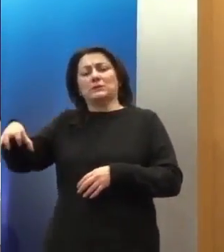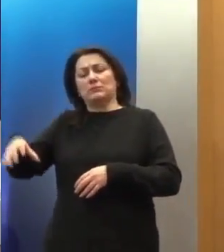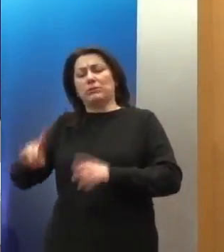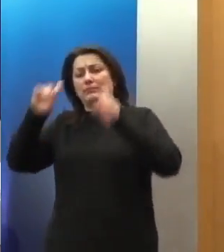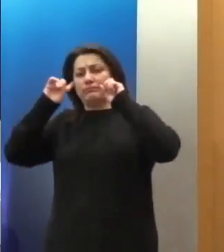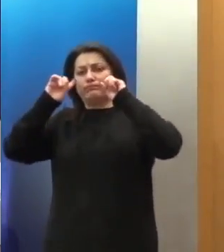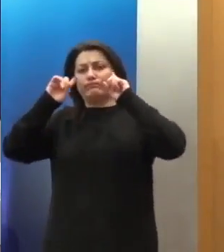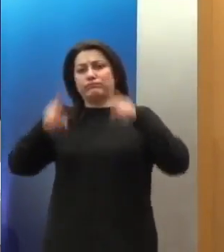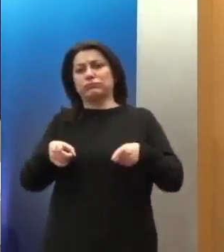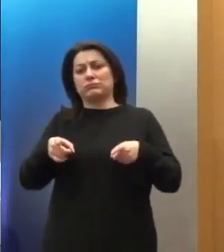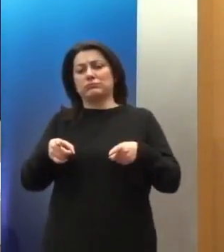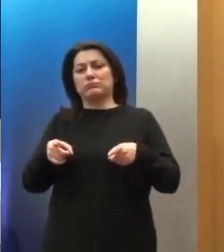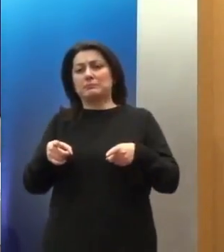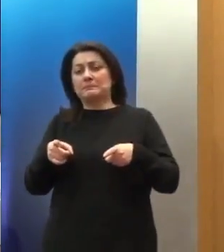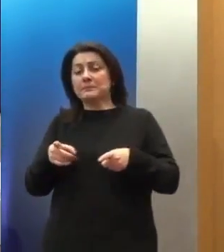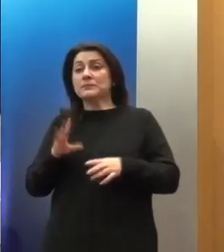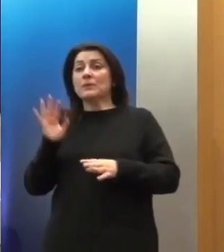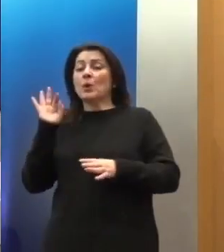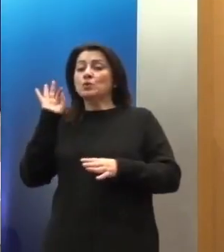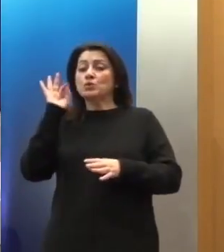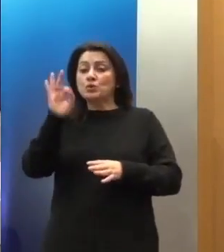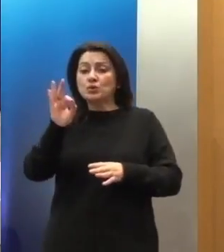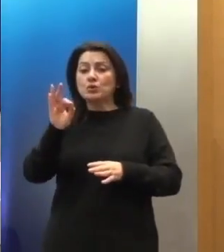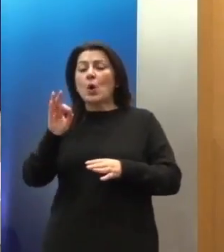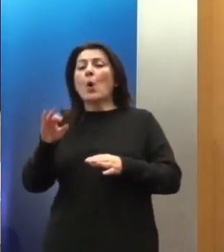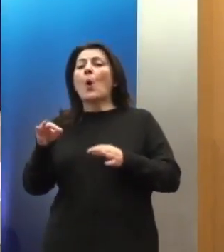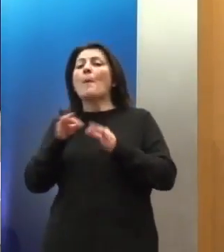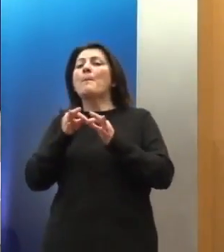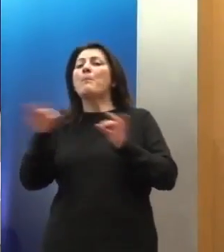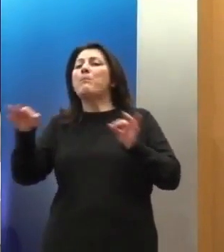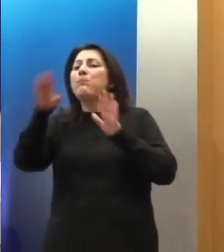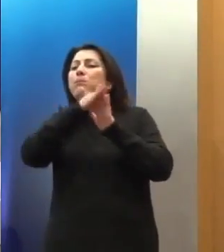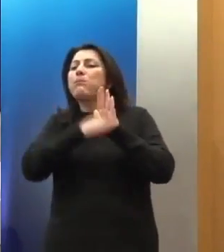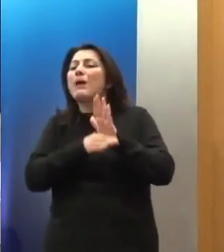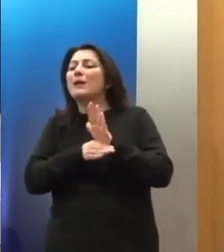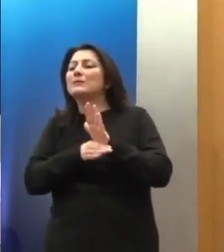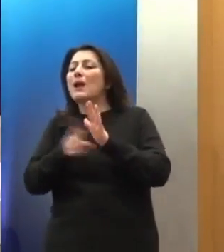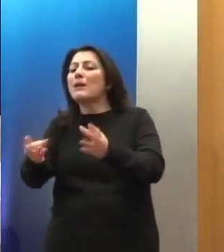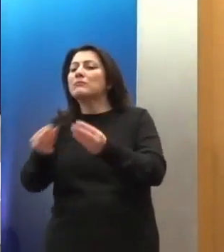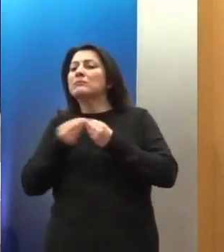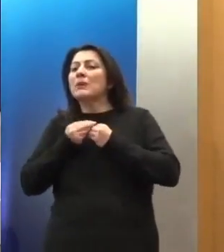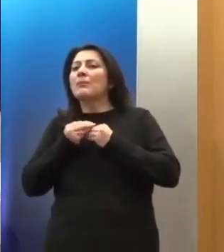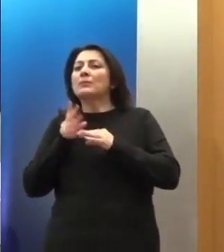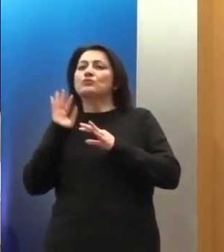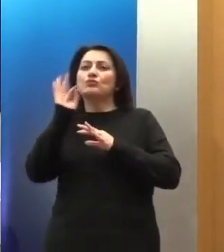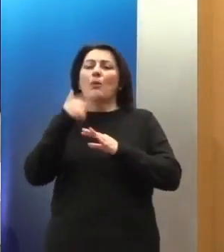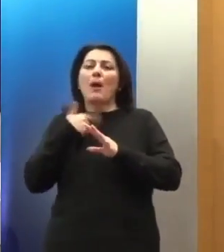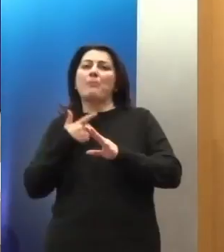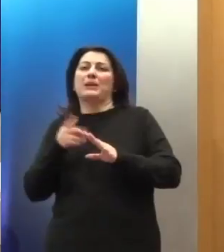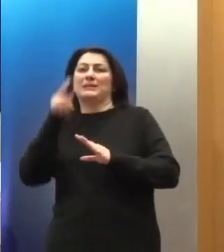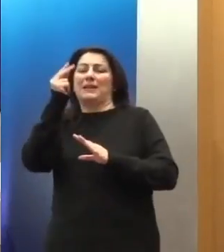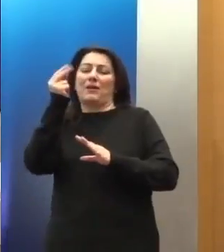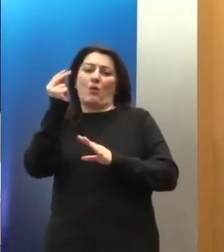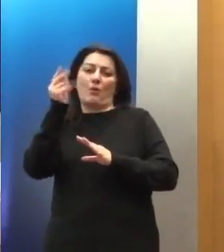αποφασίζουν για μία σειρά μέτρων που πρέπει να ληφθούν για να βγούμε από την κρίση, όταν